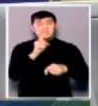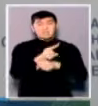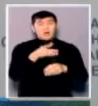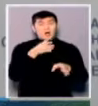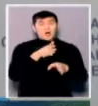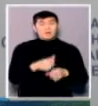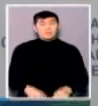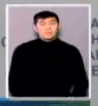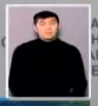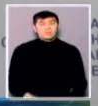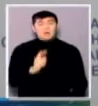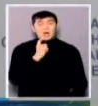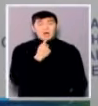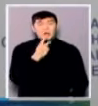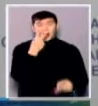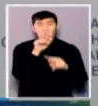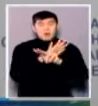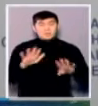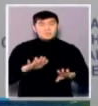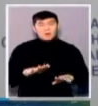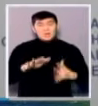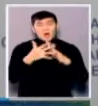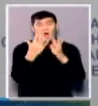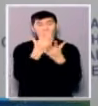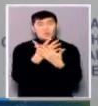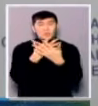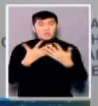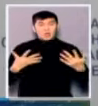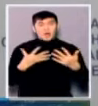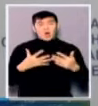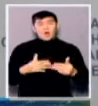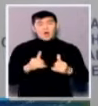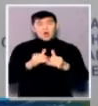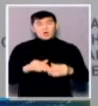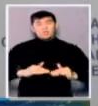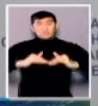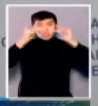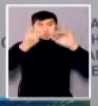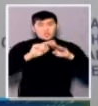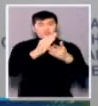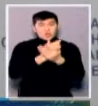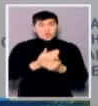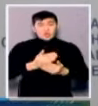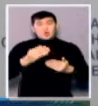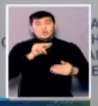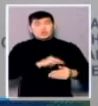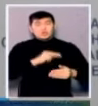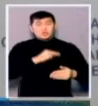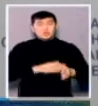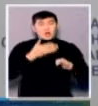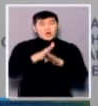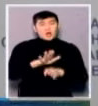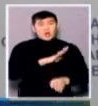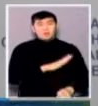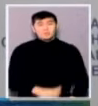берді. Қиындықтарға қарамастан ауданда бірқатар салада 10 өсім байқалып жұмыстар